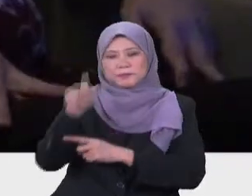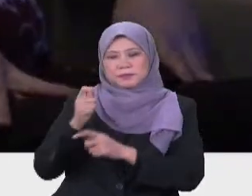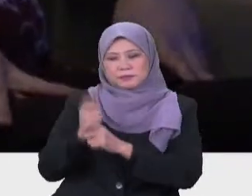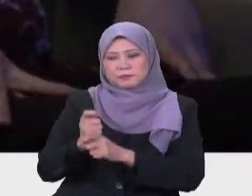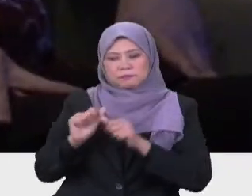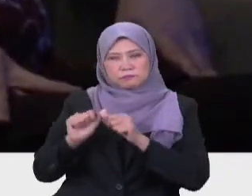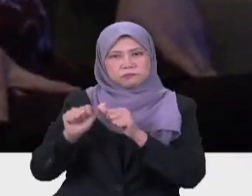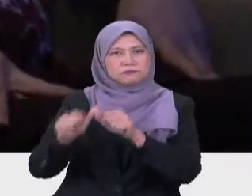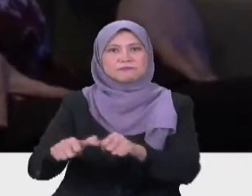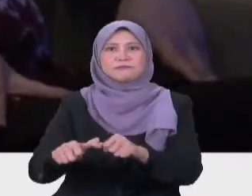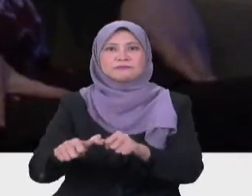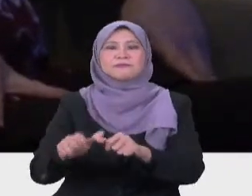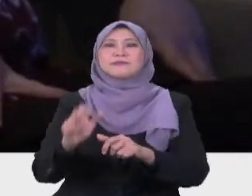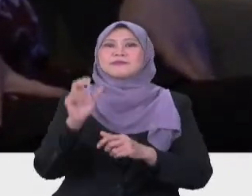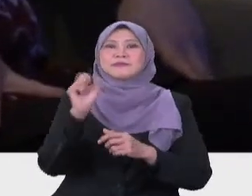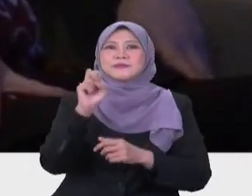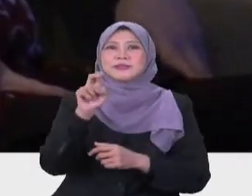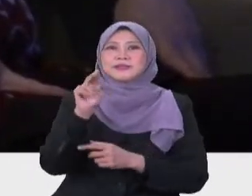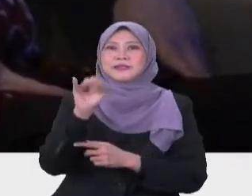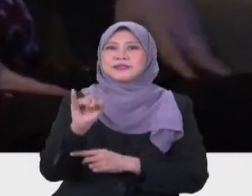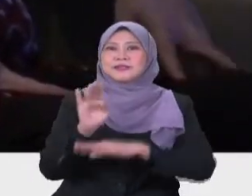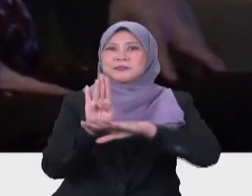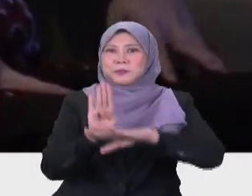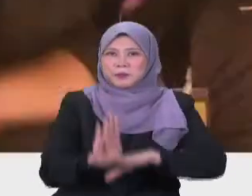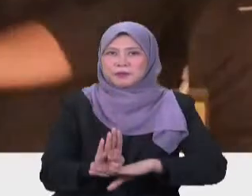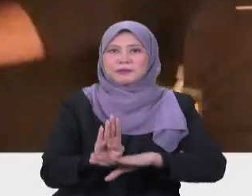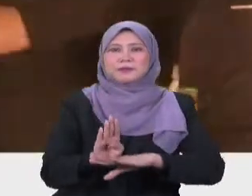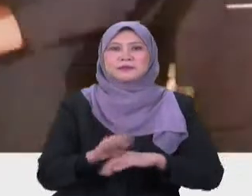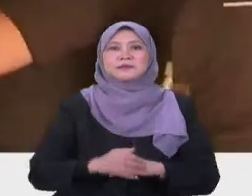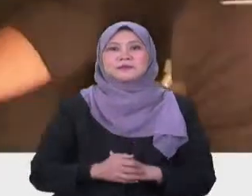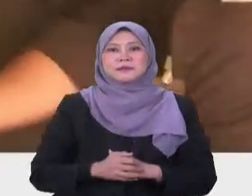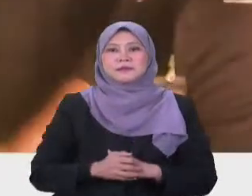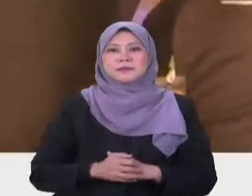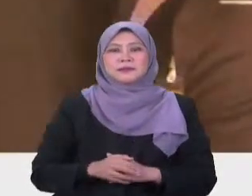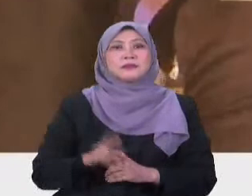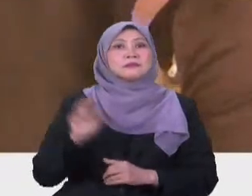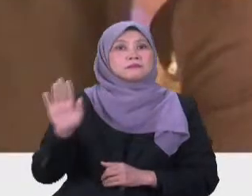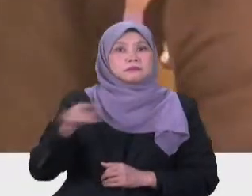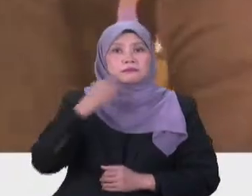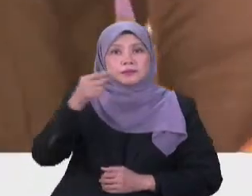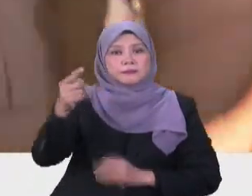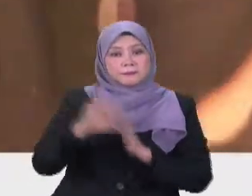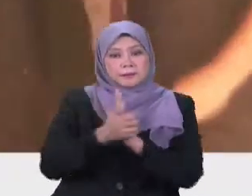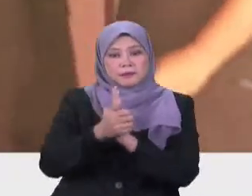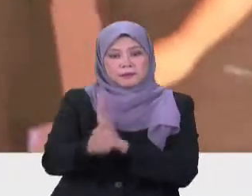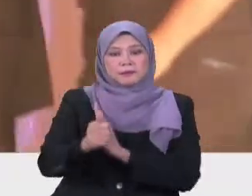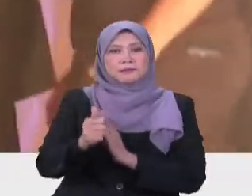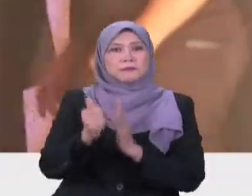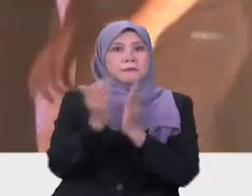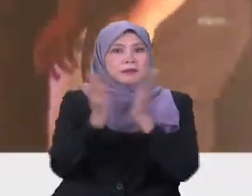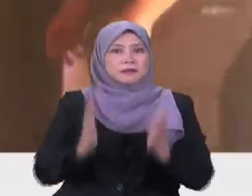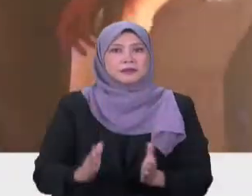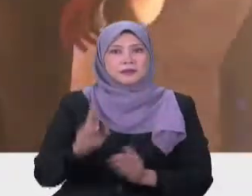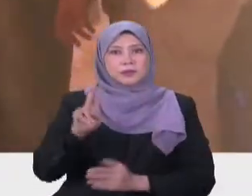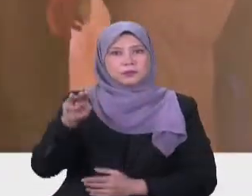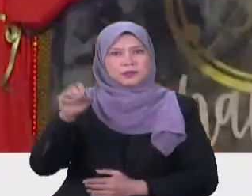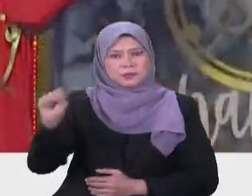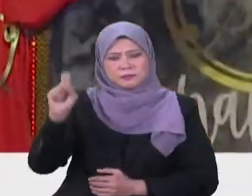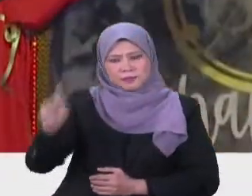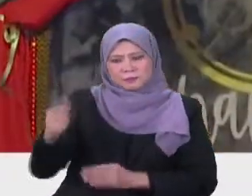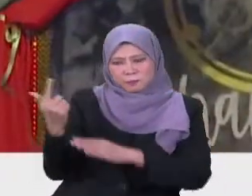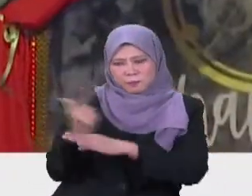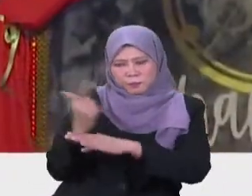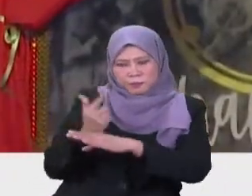dan melestarikan seni budaya Dato Abdul Rahman berharap pakai pelajari webmd terus dicungkil dan di